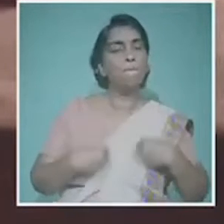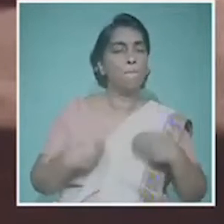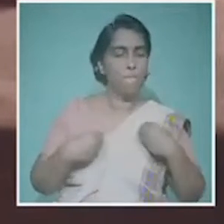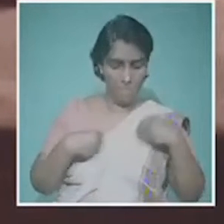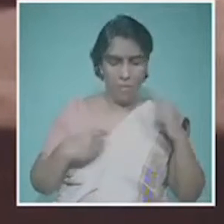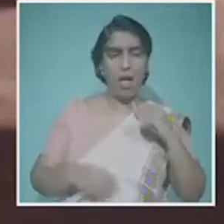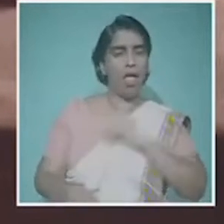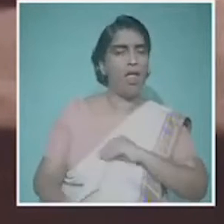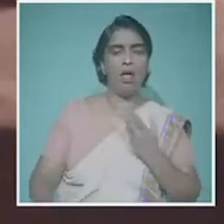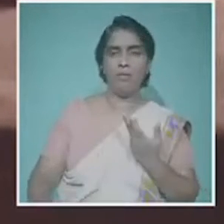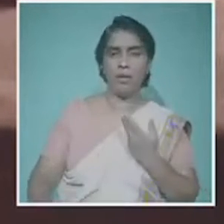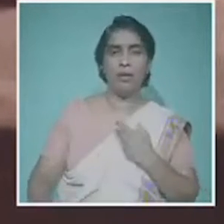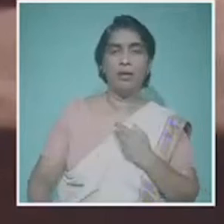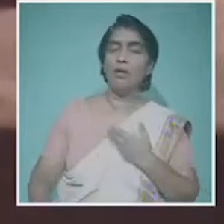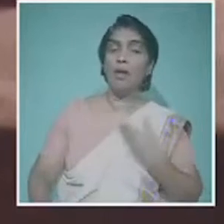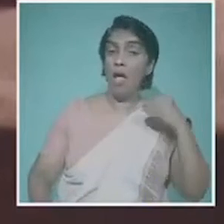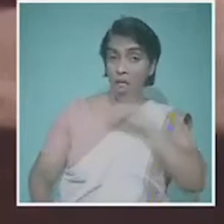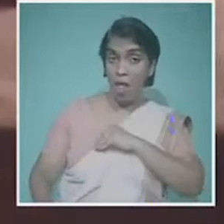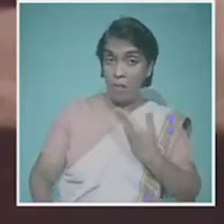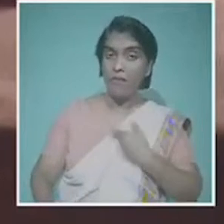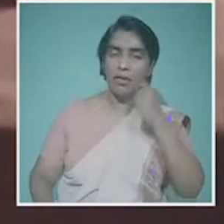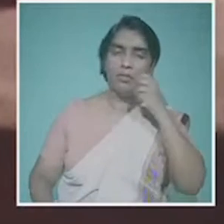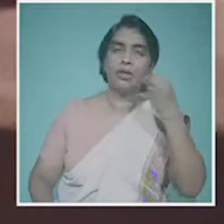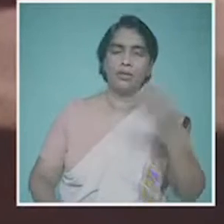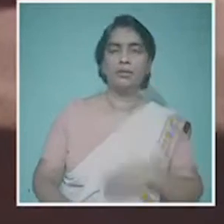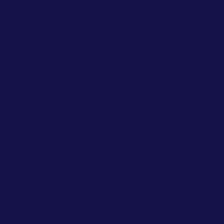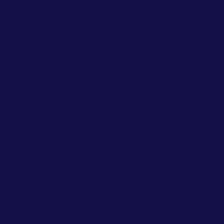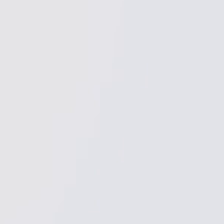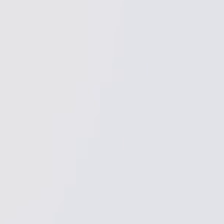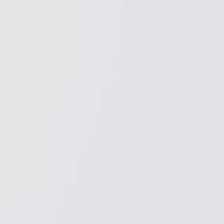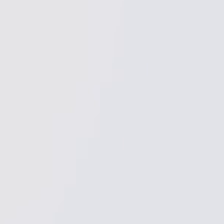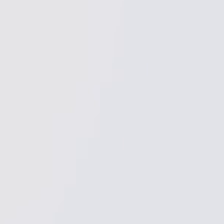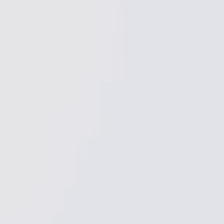තමයි වෙන්නේ, ලාභයක් නැහැ. ලාභයක් තිබුණා නම් අපි ඒක ජනතාවට ලබා දෙන්නත් කටයුතු කරමු.